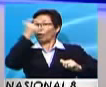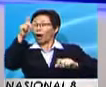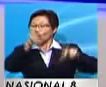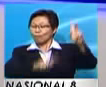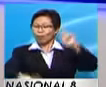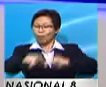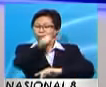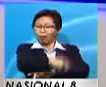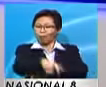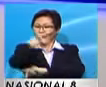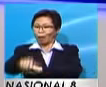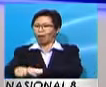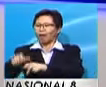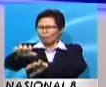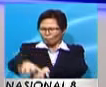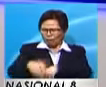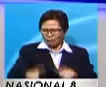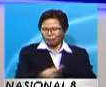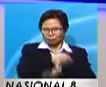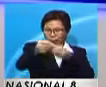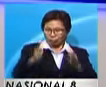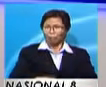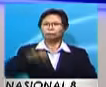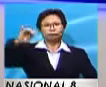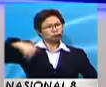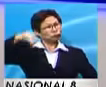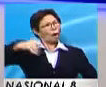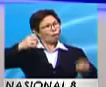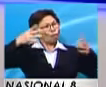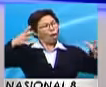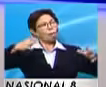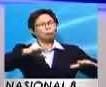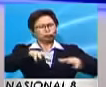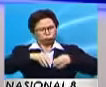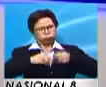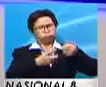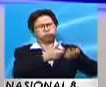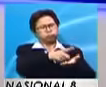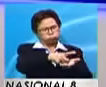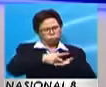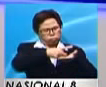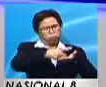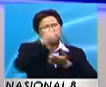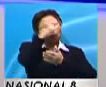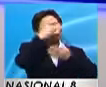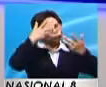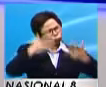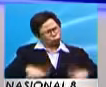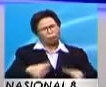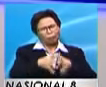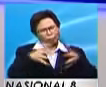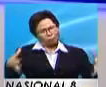penduduk yang mencurinya golongan petani dan nelayan mengakui telah banyak menerima sumbangan dan bantuan